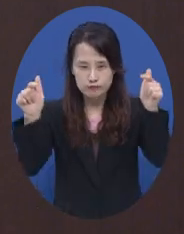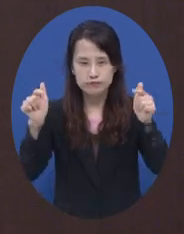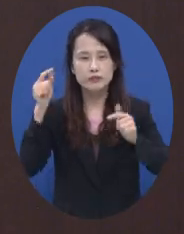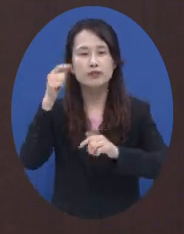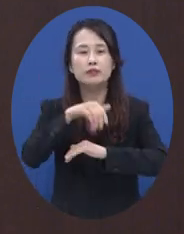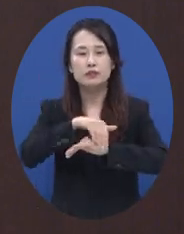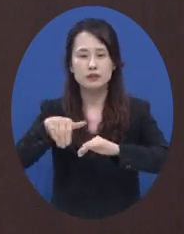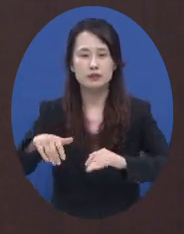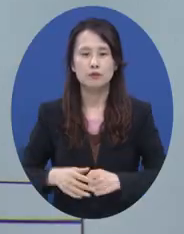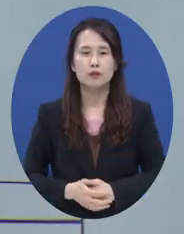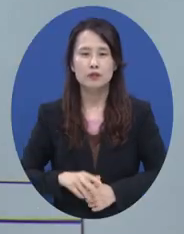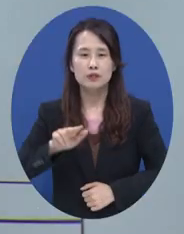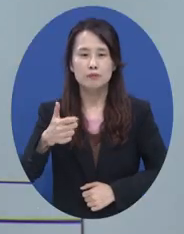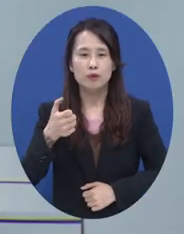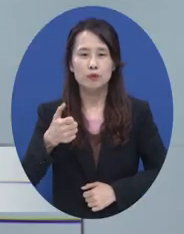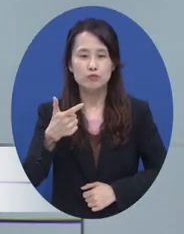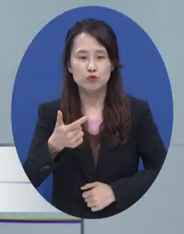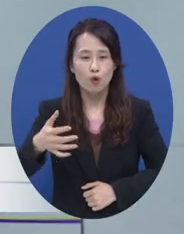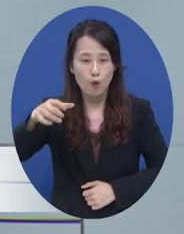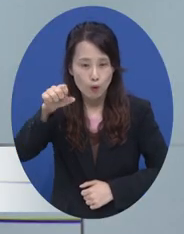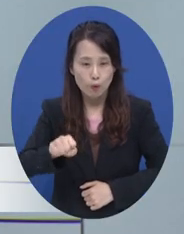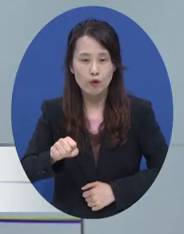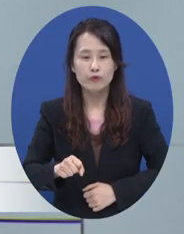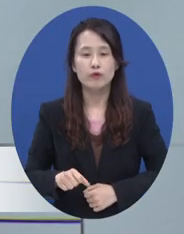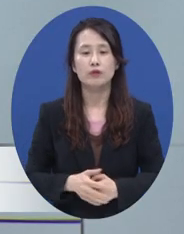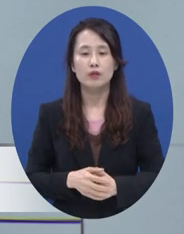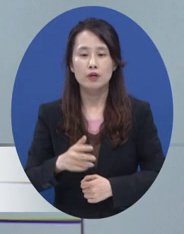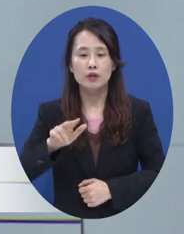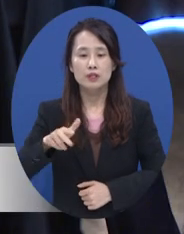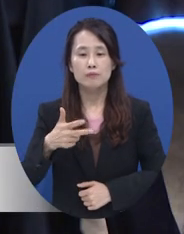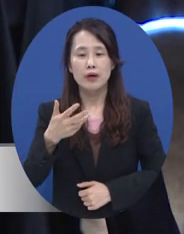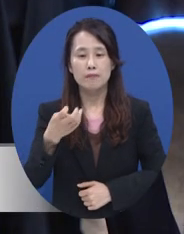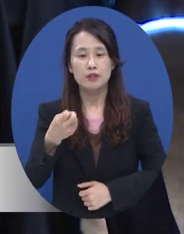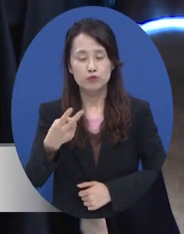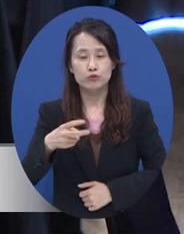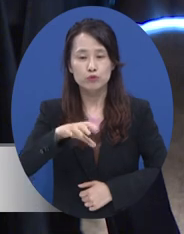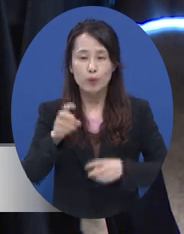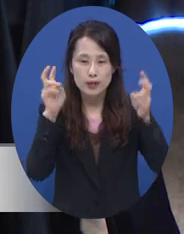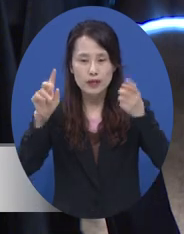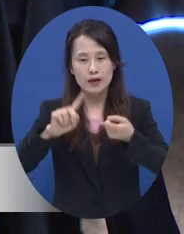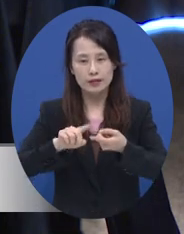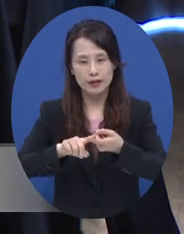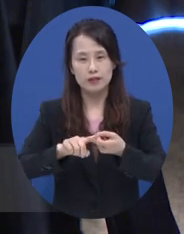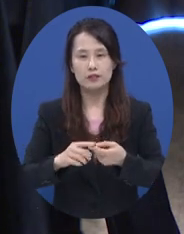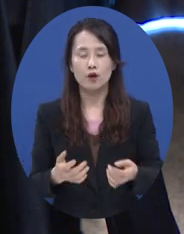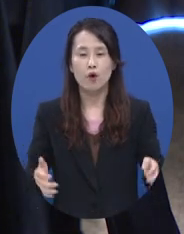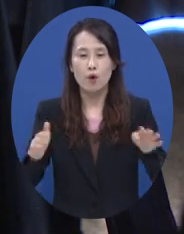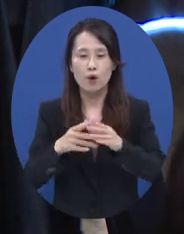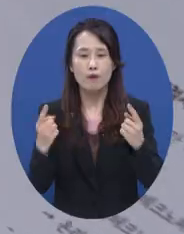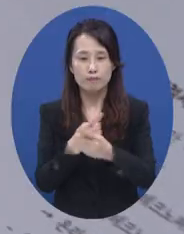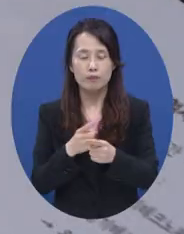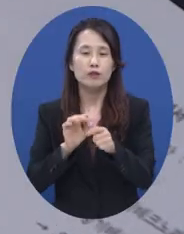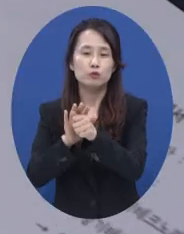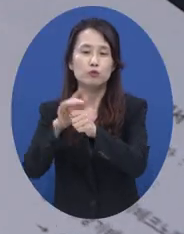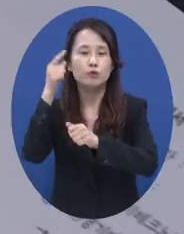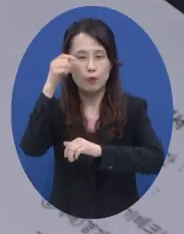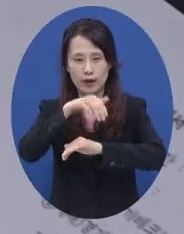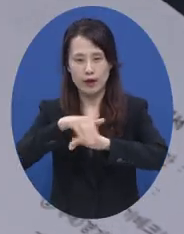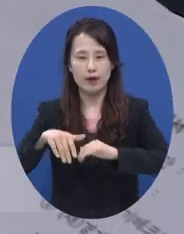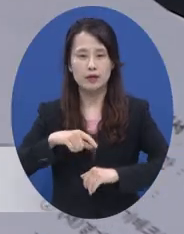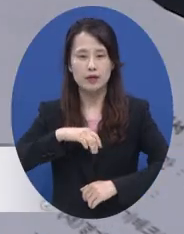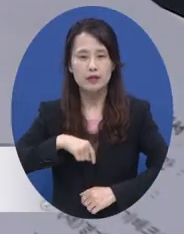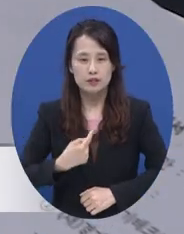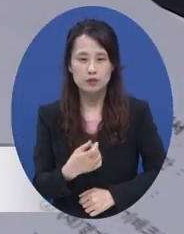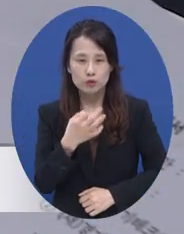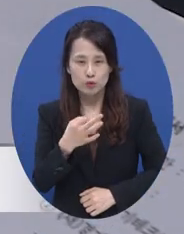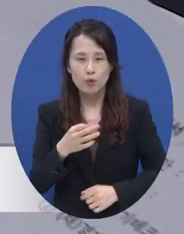확대 추진합니다. 756억 원 규모로 도내 742곳에 중소대기 배출 사업장을 지원할 예정.